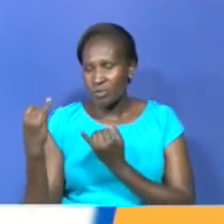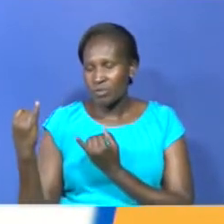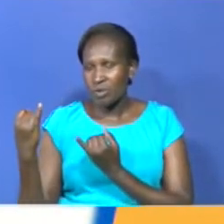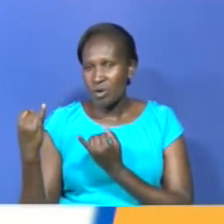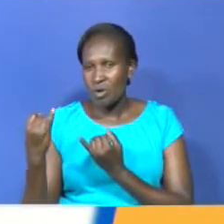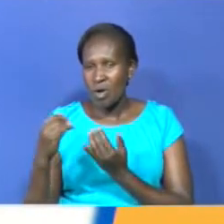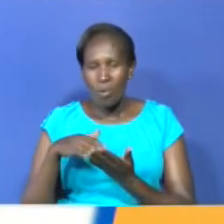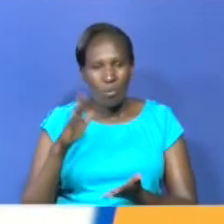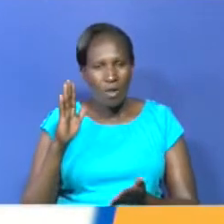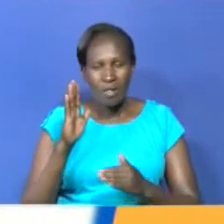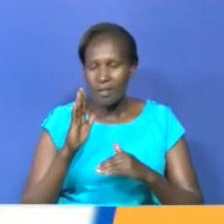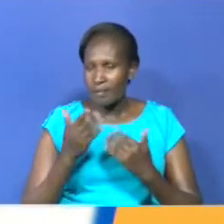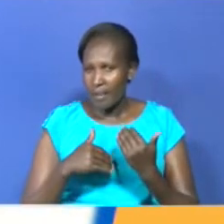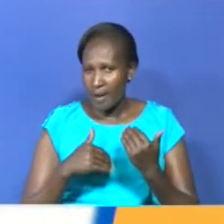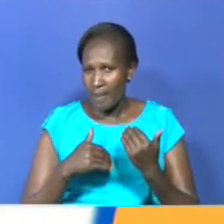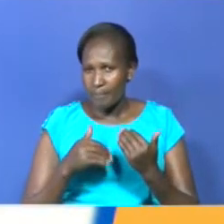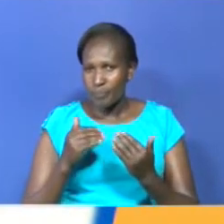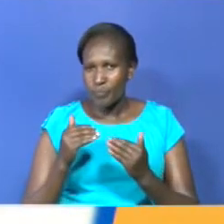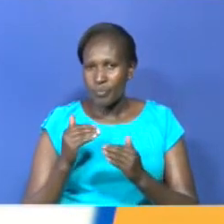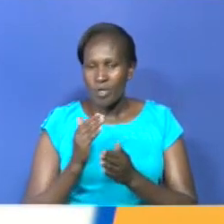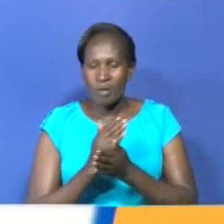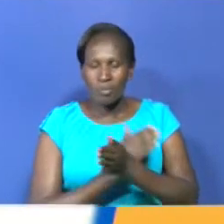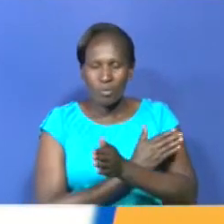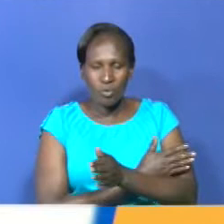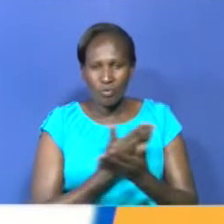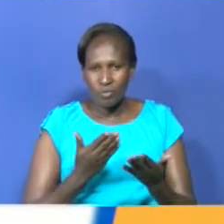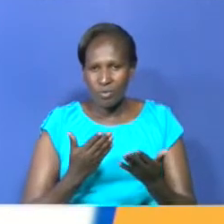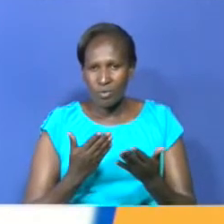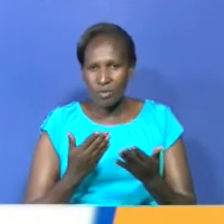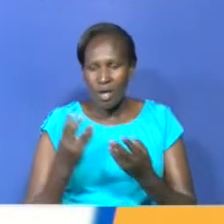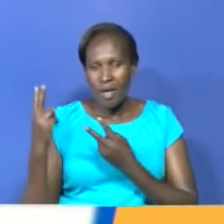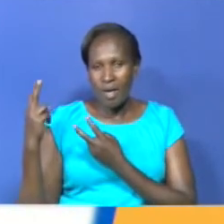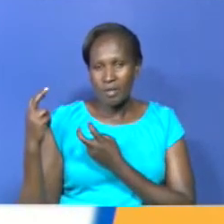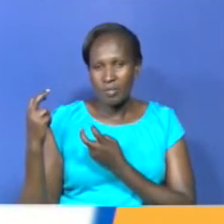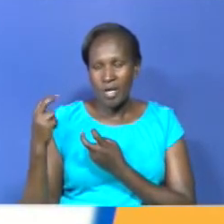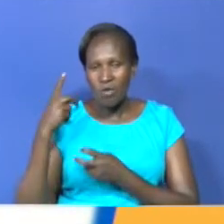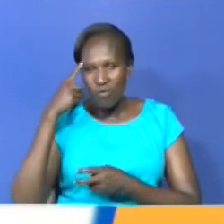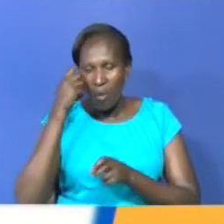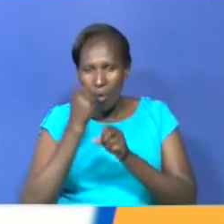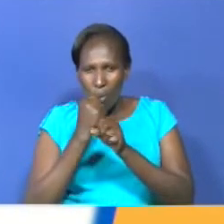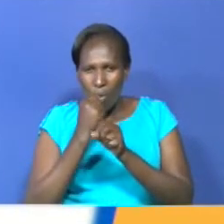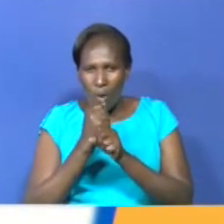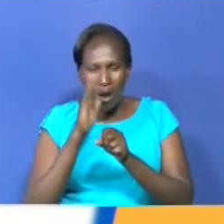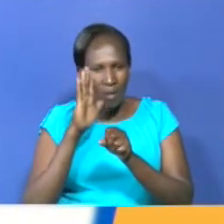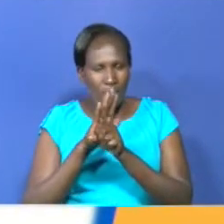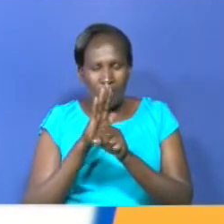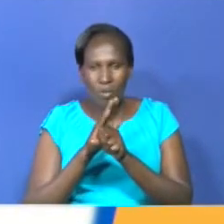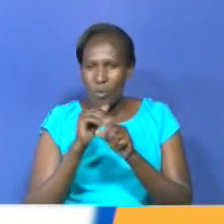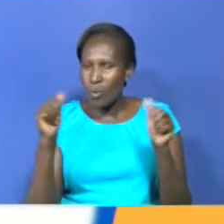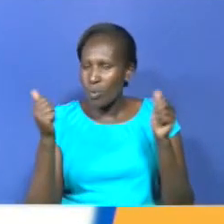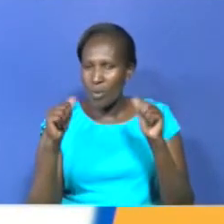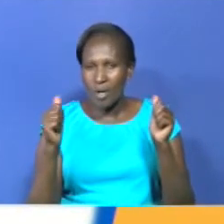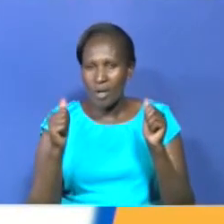And what that has led to is our improved performance. So this year we're even expecting that our performance will be much, much better than what we